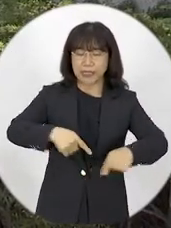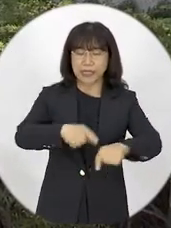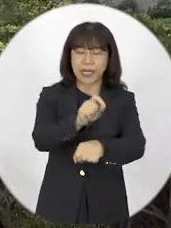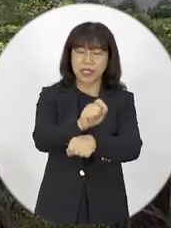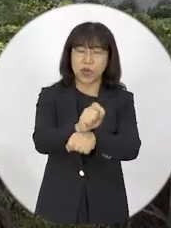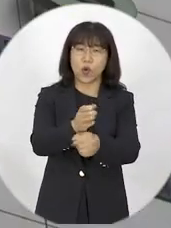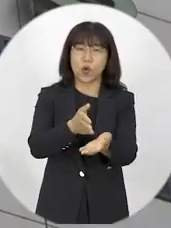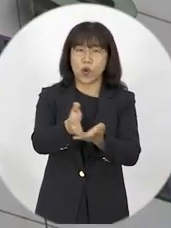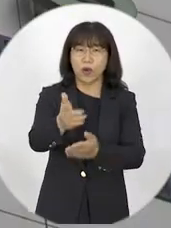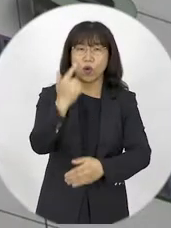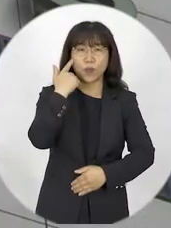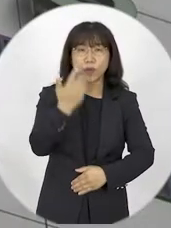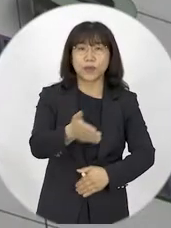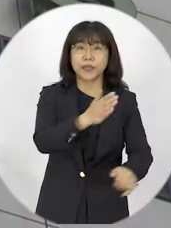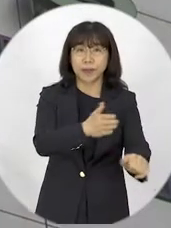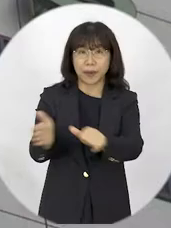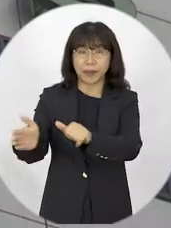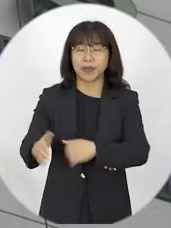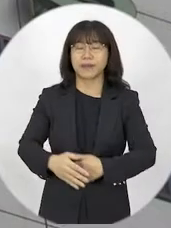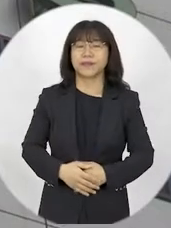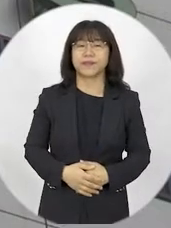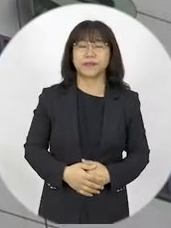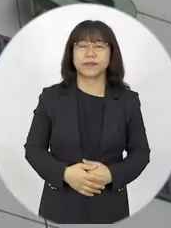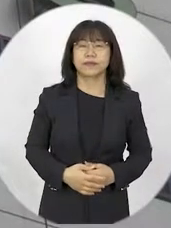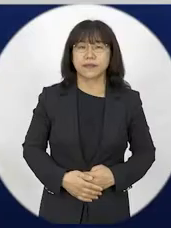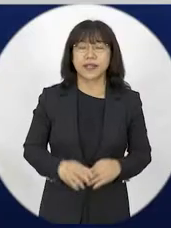강서구청 자치행정과로 문의하면 됩니다.